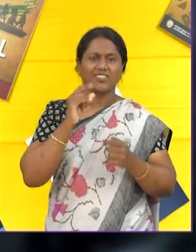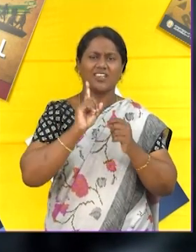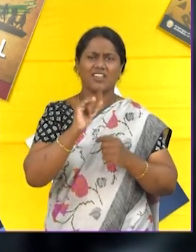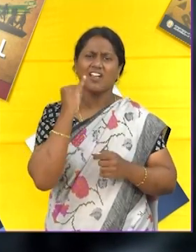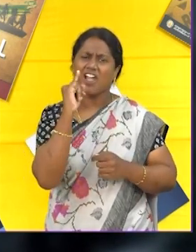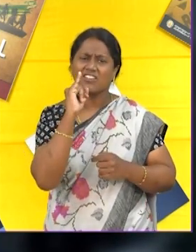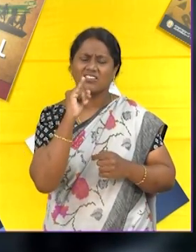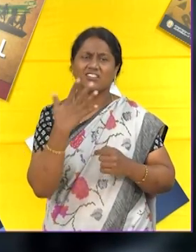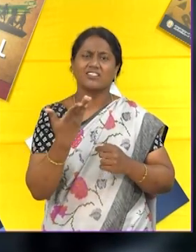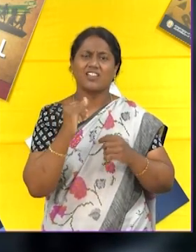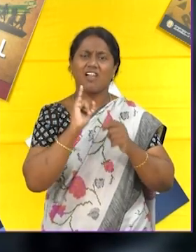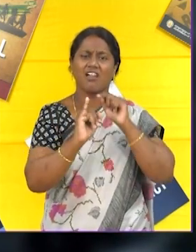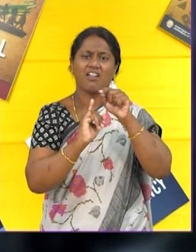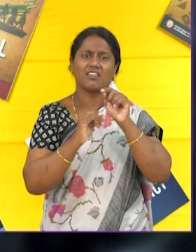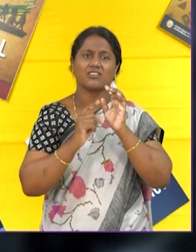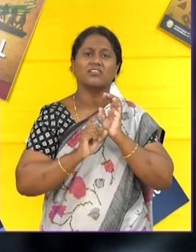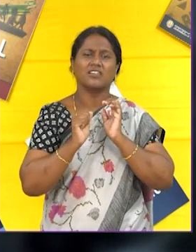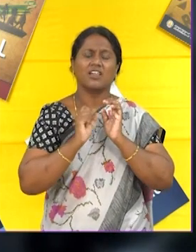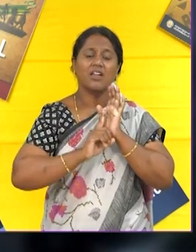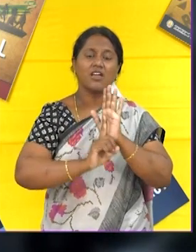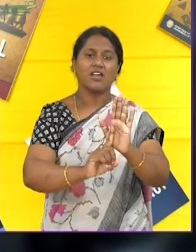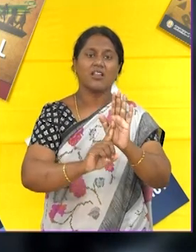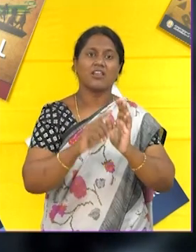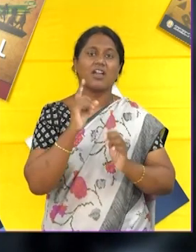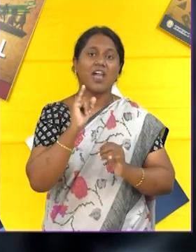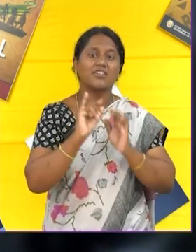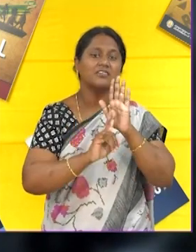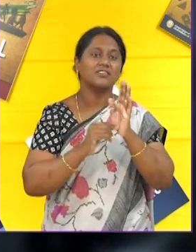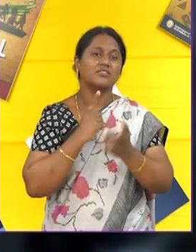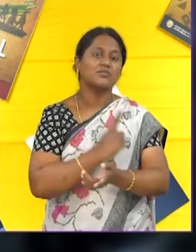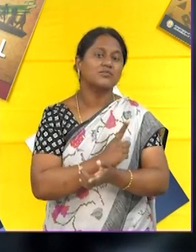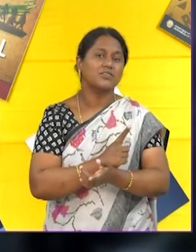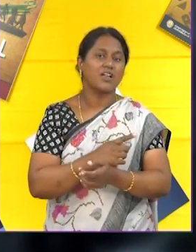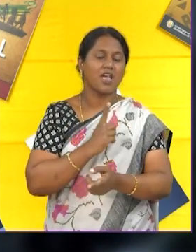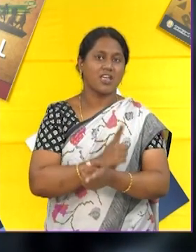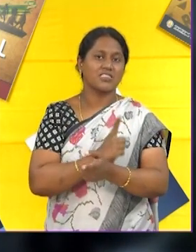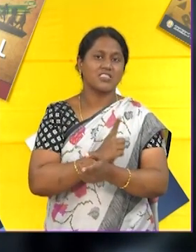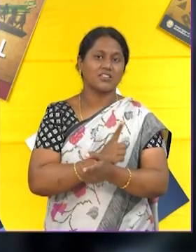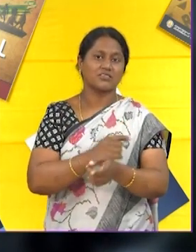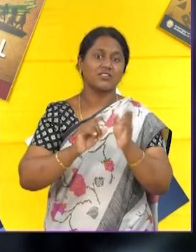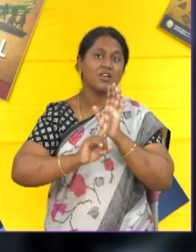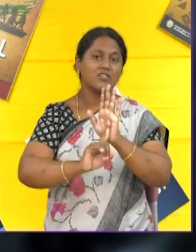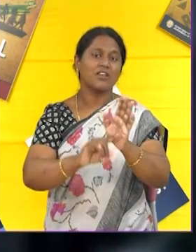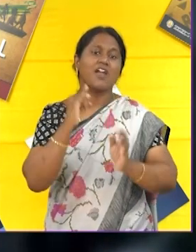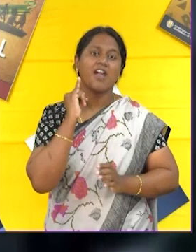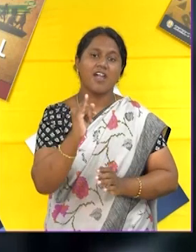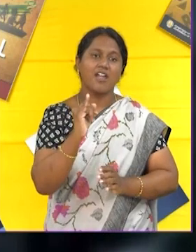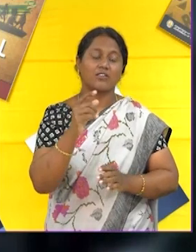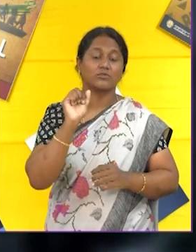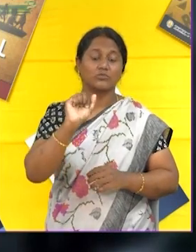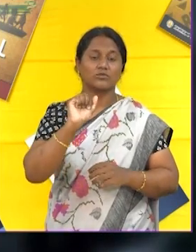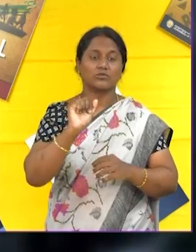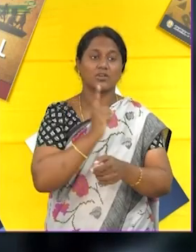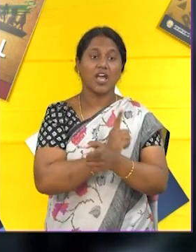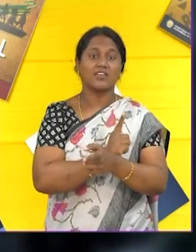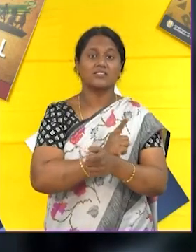வந்துருச்சு. அப்போது இந்த ஆத்தர் இந்த கதையில் இன்வால்வ் ஆகிறாரு. ஆத்தர் இந்த கதையை நம்மள்கிட்ட ஷேர் பண்ணுறாரு. அவர் லைஃப்பில் நடந்த விஷயத்தை